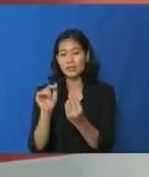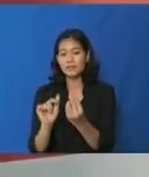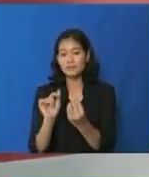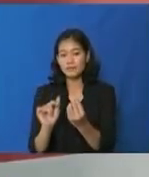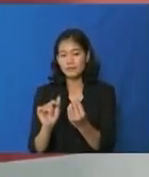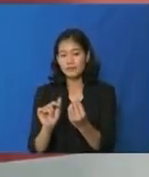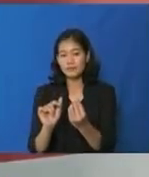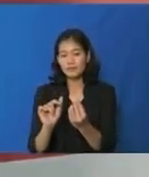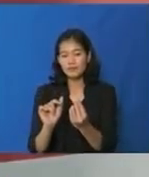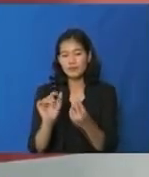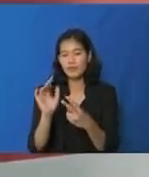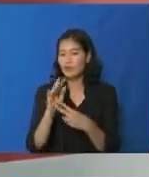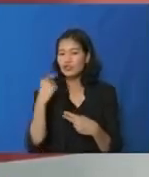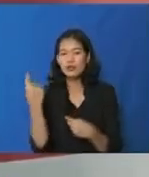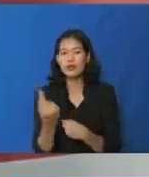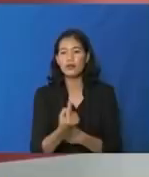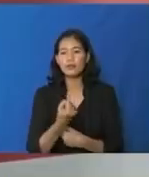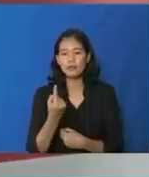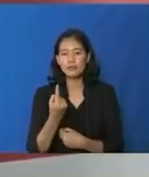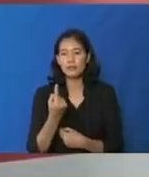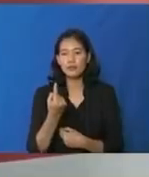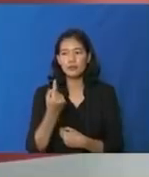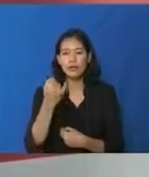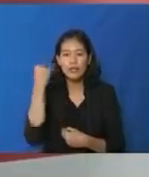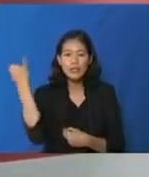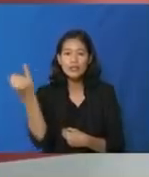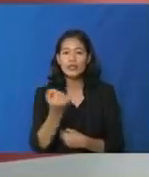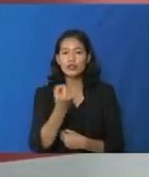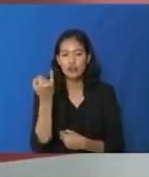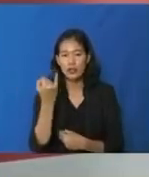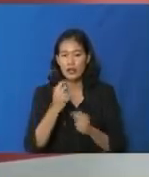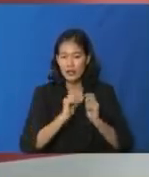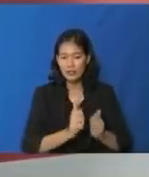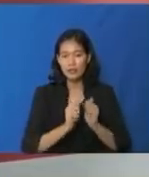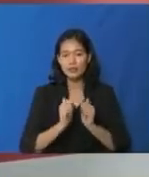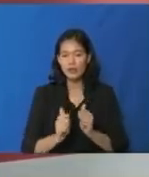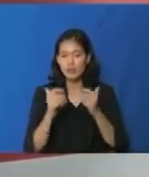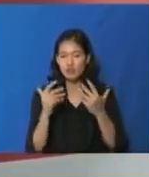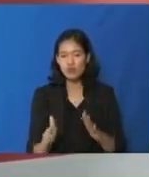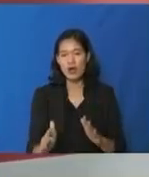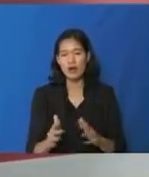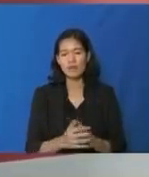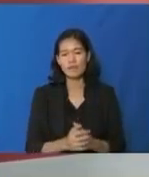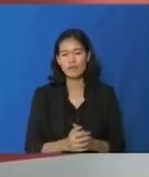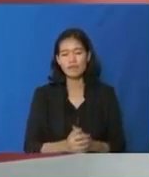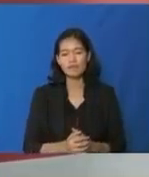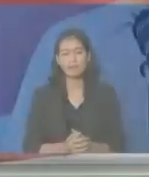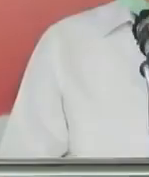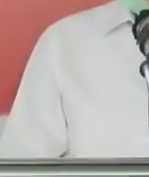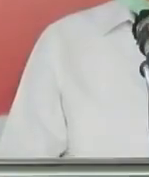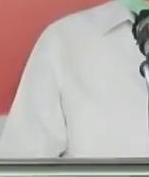di tingkat nasional Hai sudah cukup siap hanya memang ada perlu penyempurnaan penyempurnaan